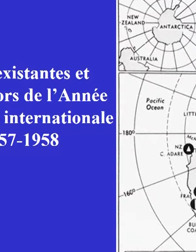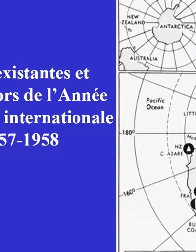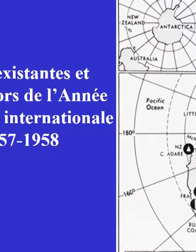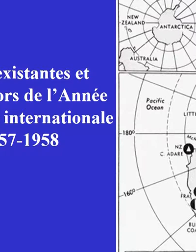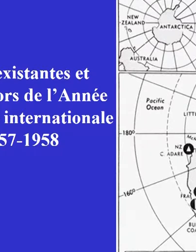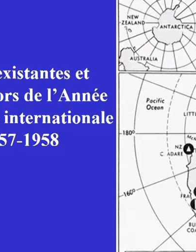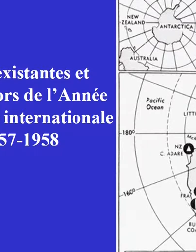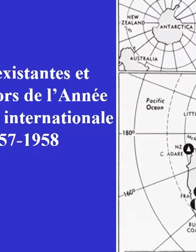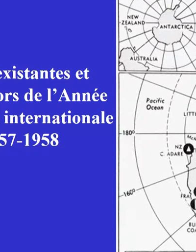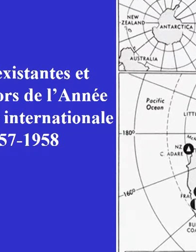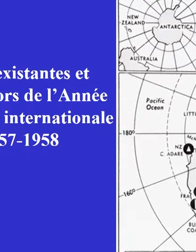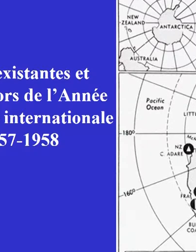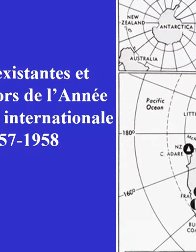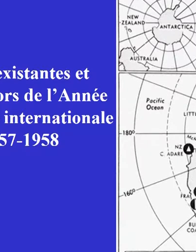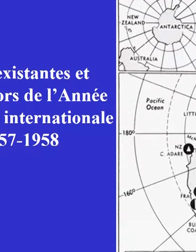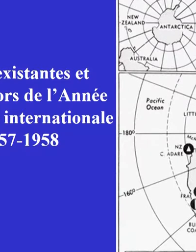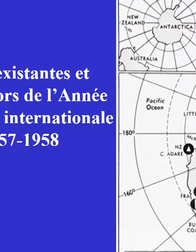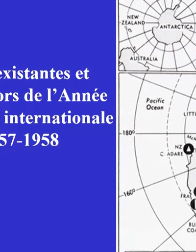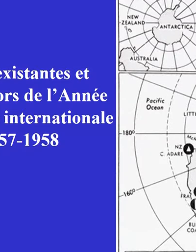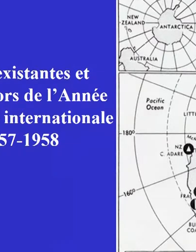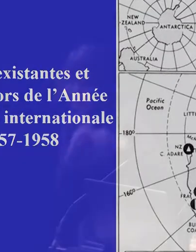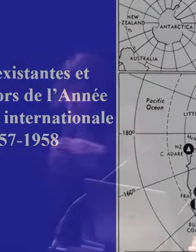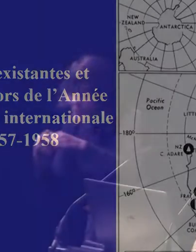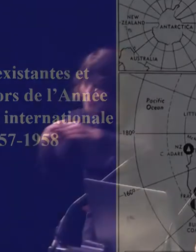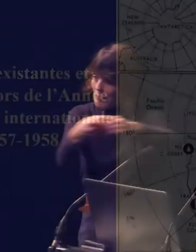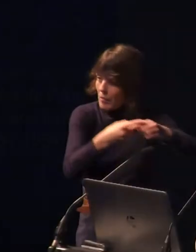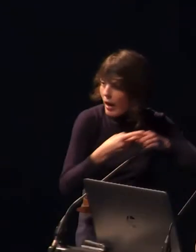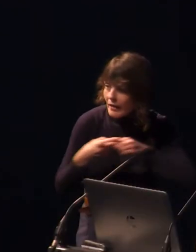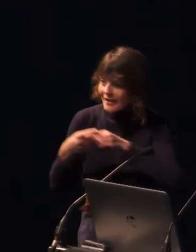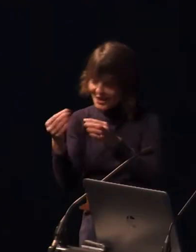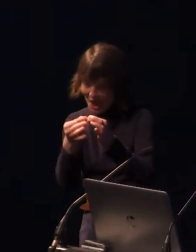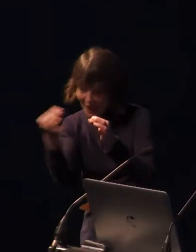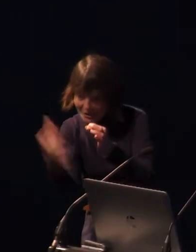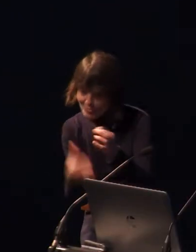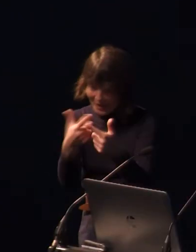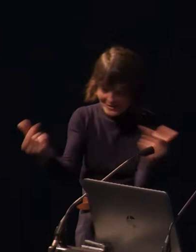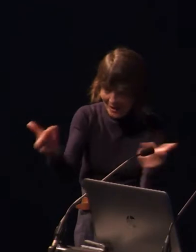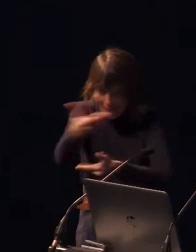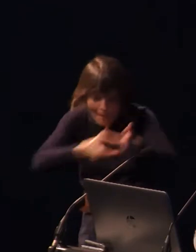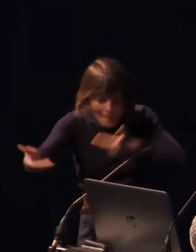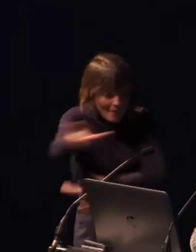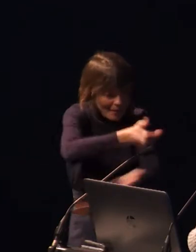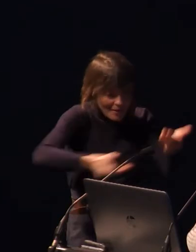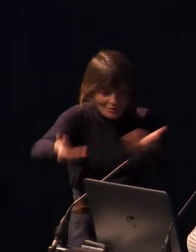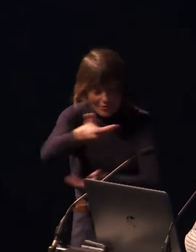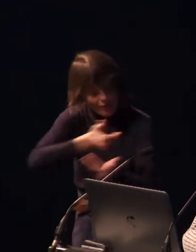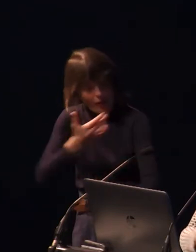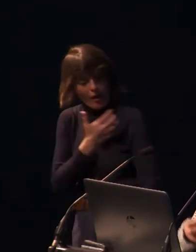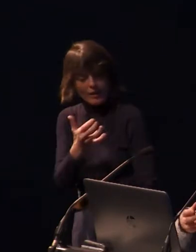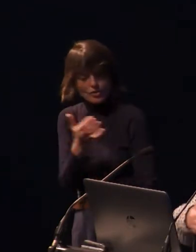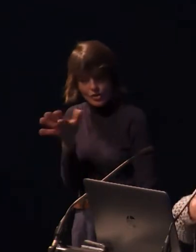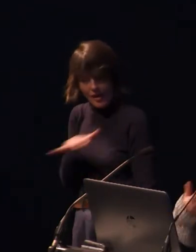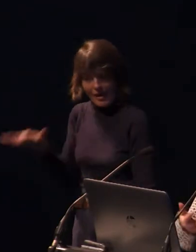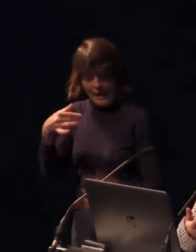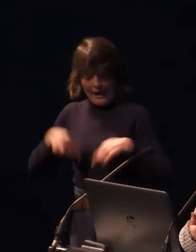à travailler ensemble à partager les résultats scientifiques et les haies dames on se dira massa serait